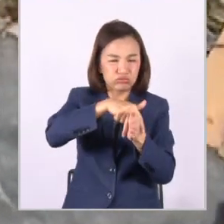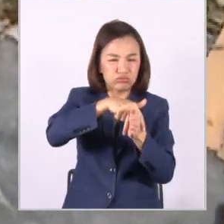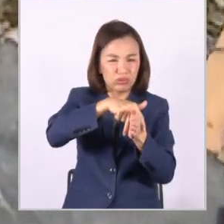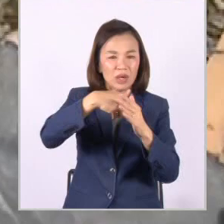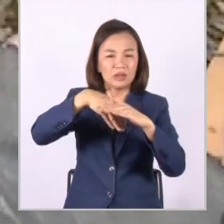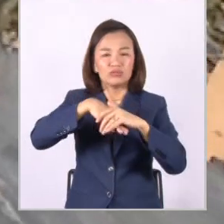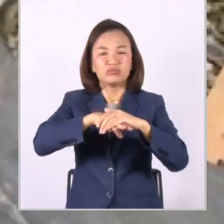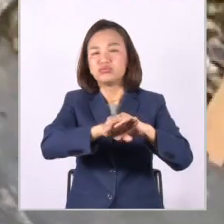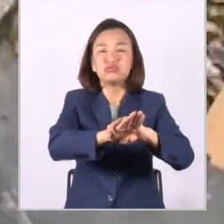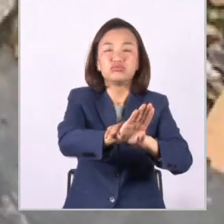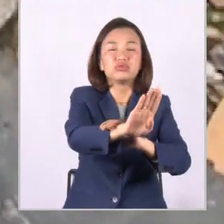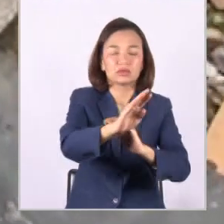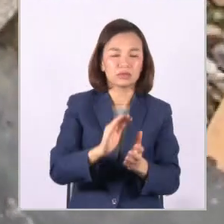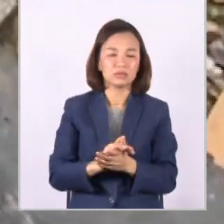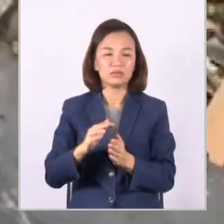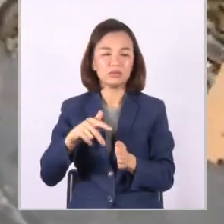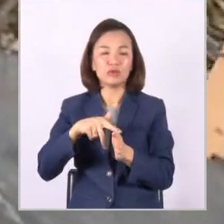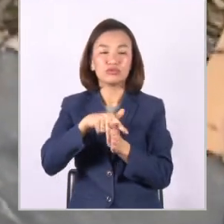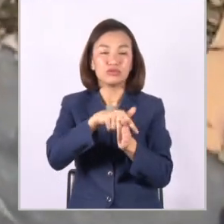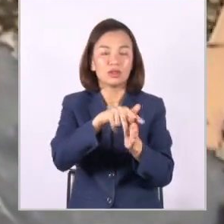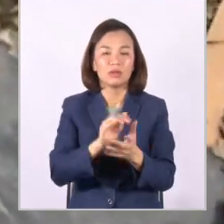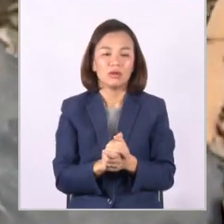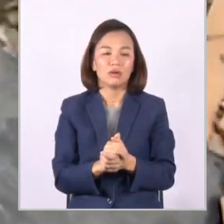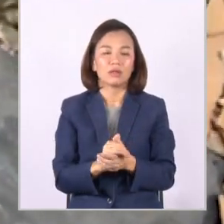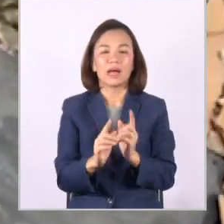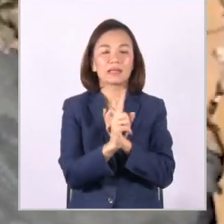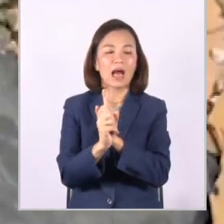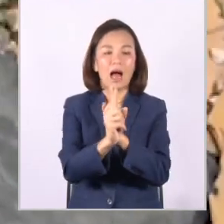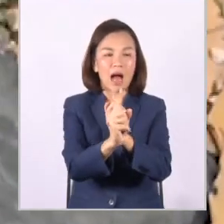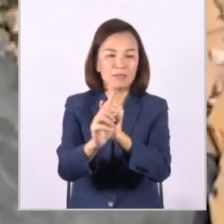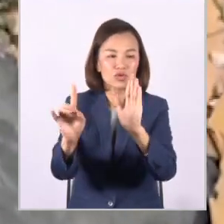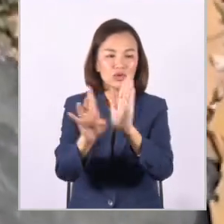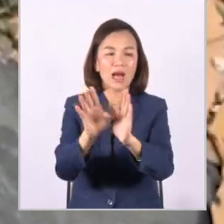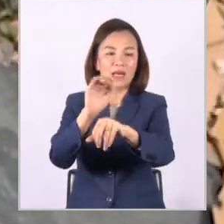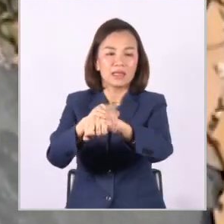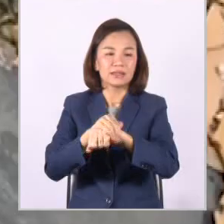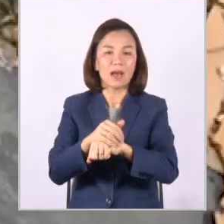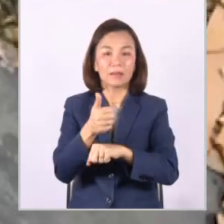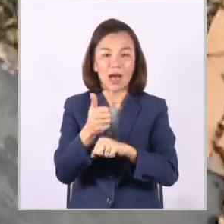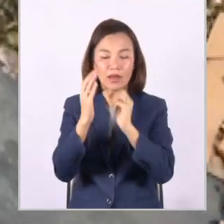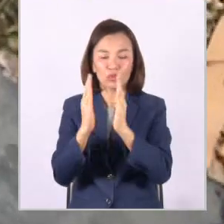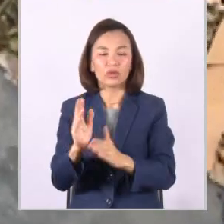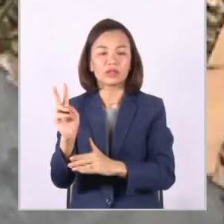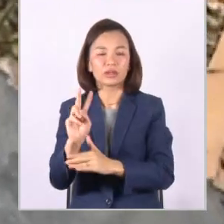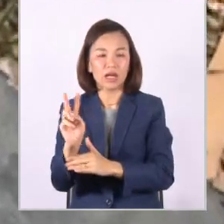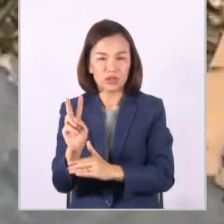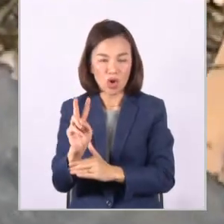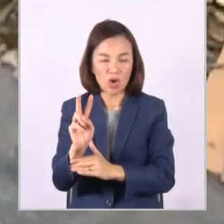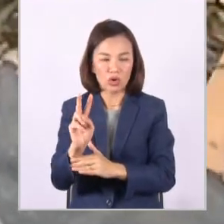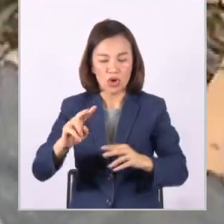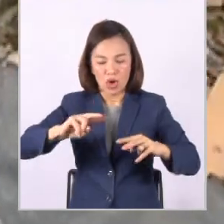าไปก็ไปนะคะเลยเป็นภาพนี้ค่ะแฟนหนีฉันก็หนีแต่ท้ายที่สุดแล้วถูกจับได้ทั้งสองคนนะคะนำตัวไปตร